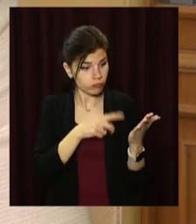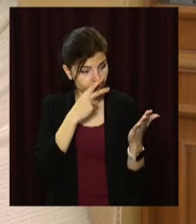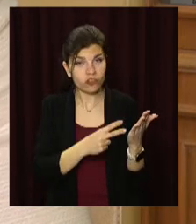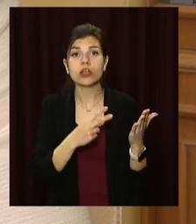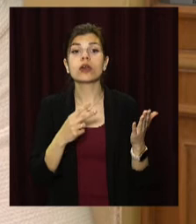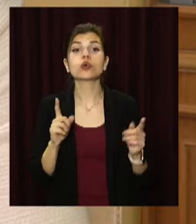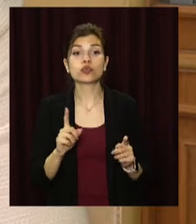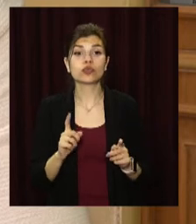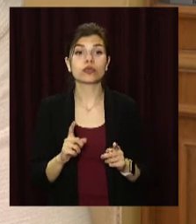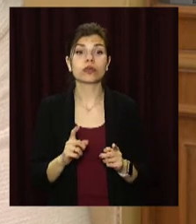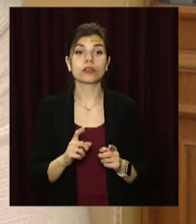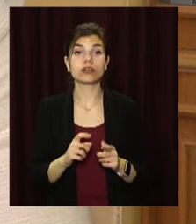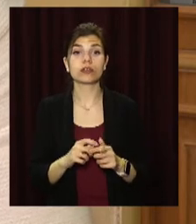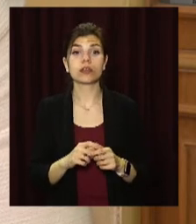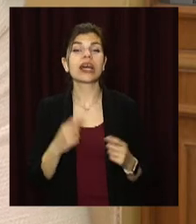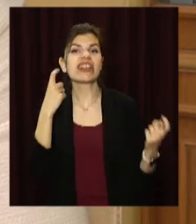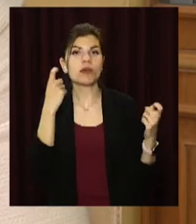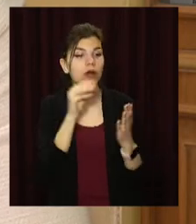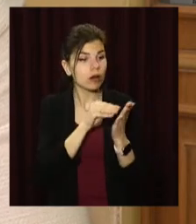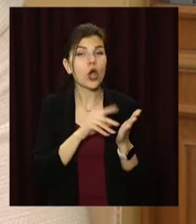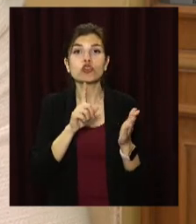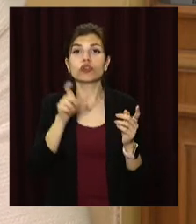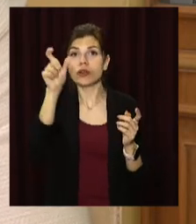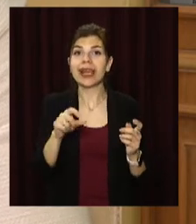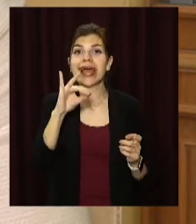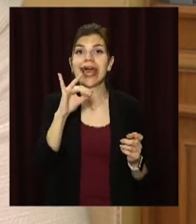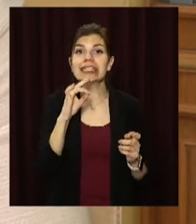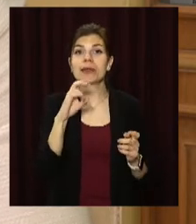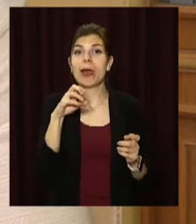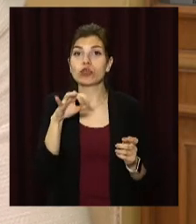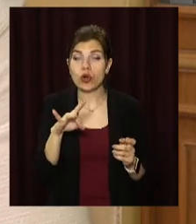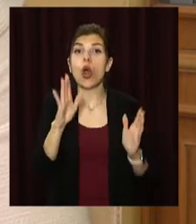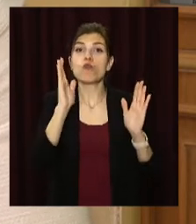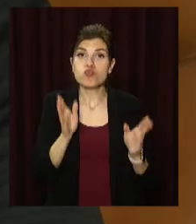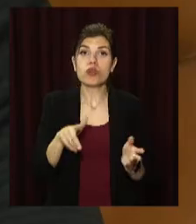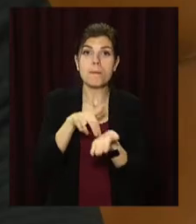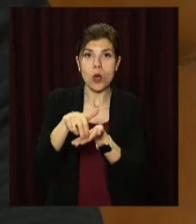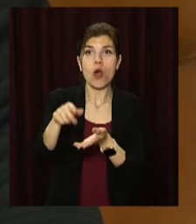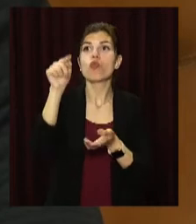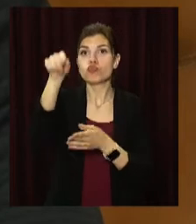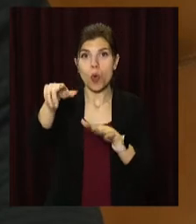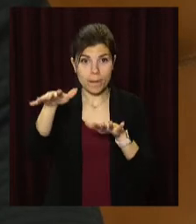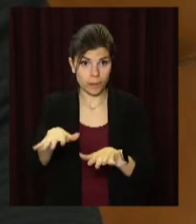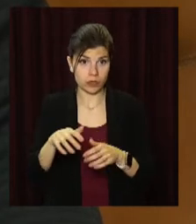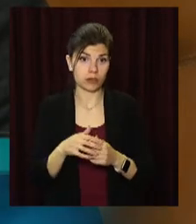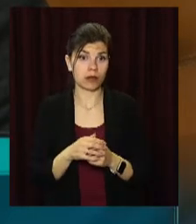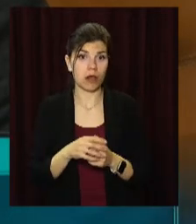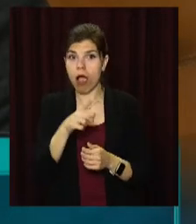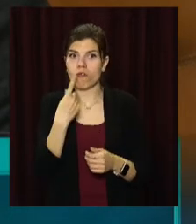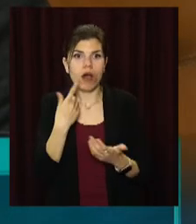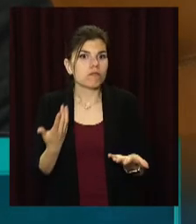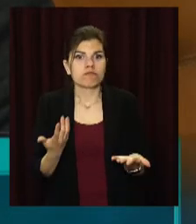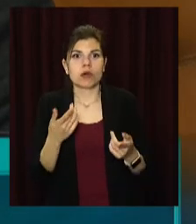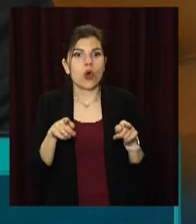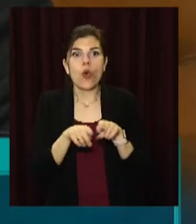вносятся данные о том, что инспектор по труду такой-то пойдет на данное предприятие. У них не может быть такой базы.